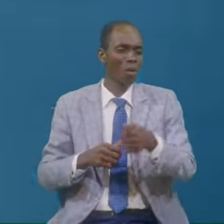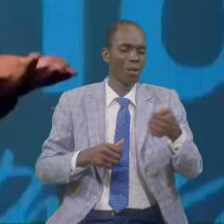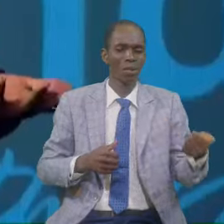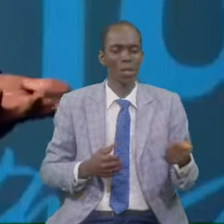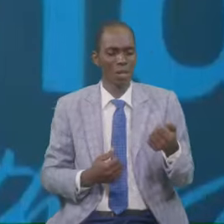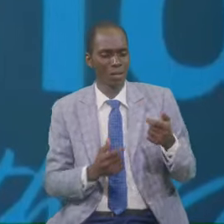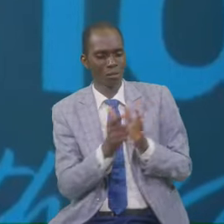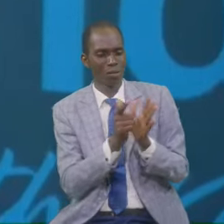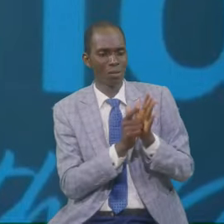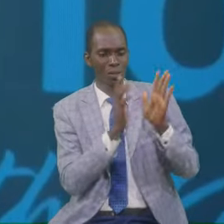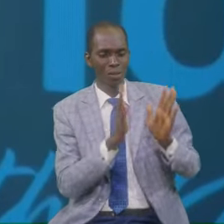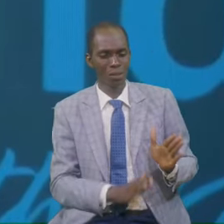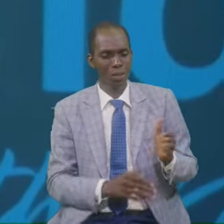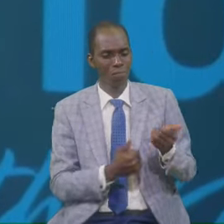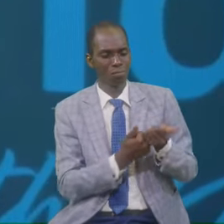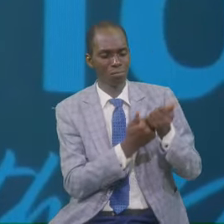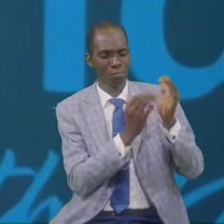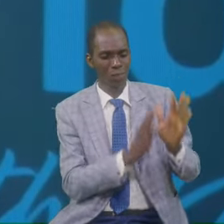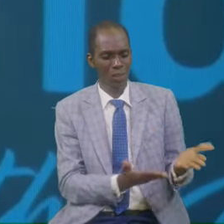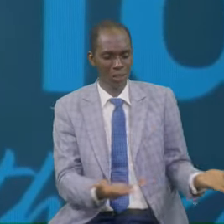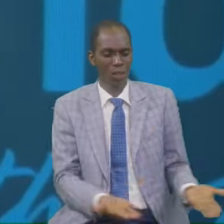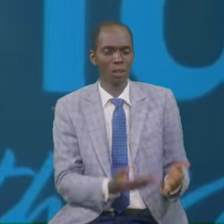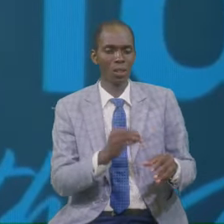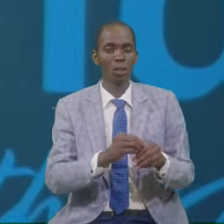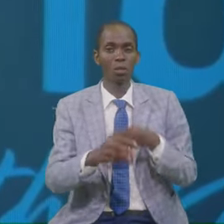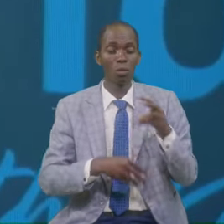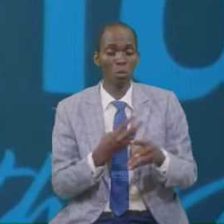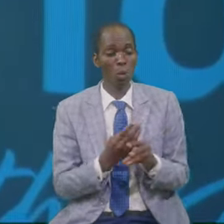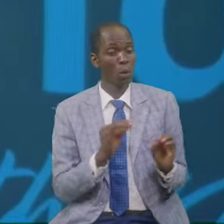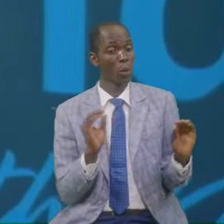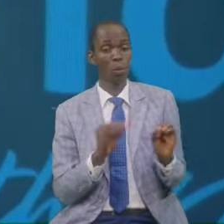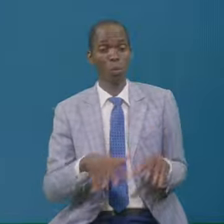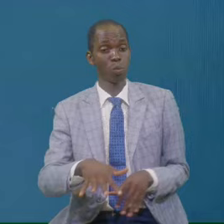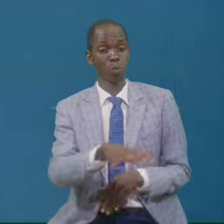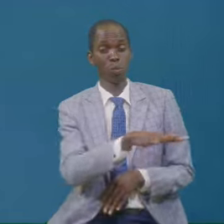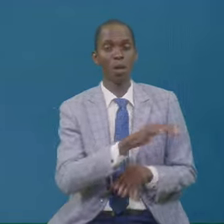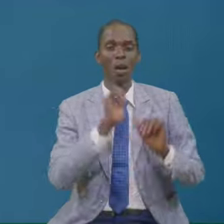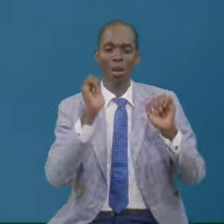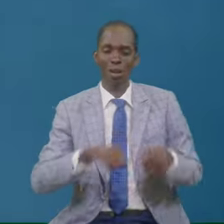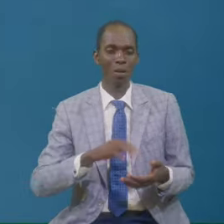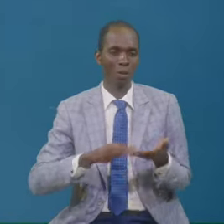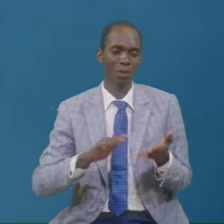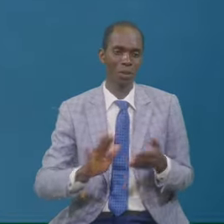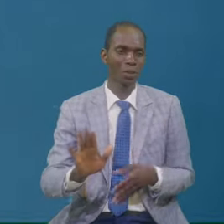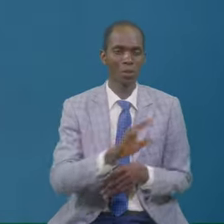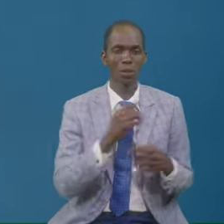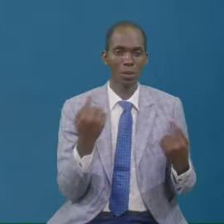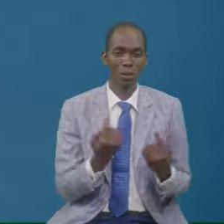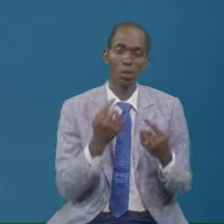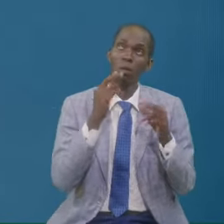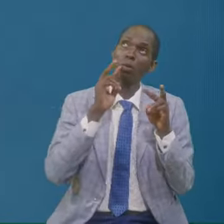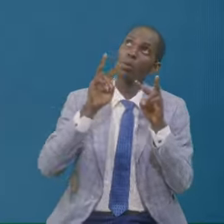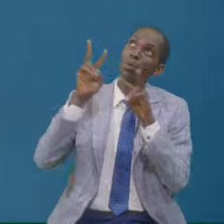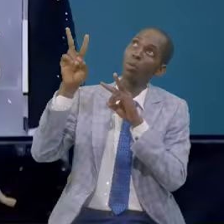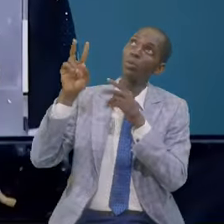అండ్ హెల్పర్స్ ఇన్ ది వరల్డ్. నన్ ఆఫ్ దెం కన్ ఫర్గివ్ యువర్ సిన్. లుక్ అన్టు హిమ్.